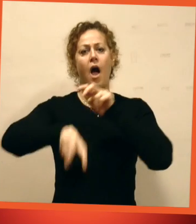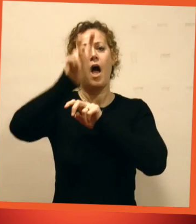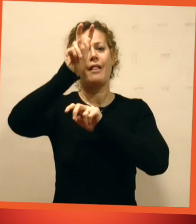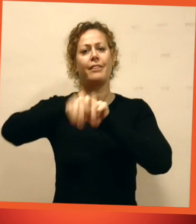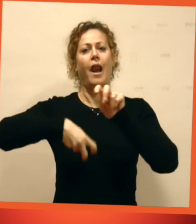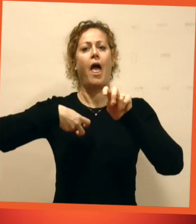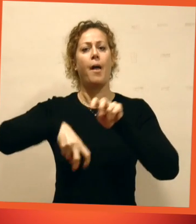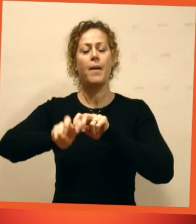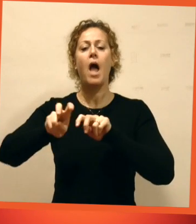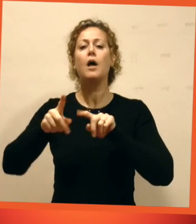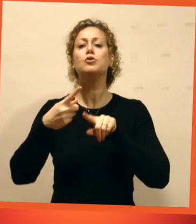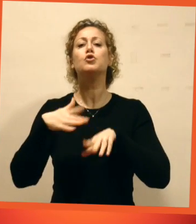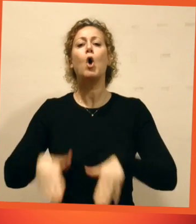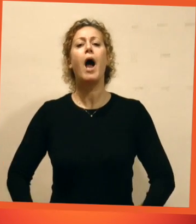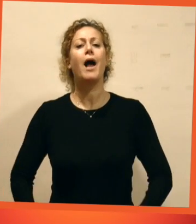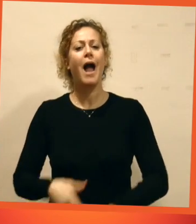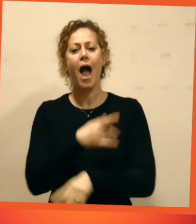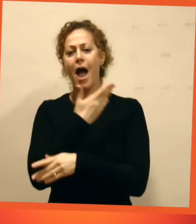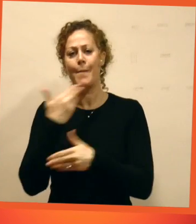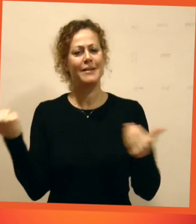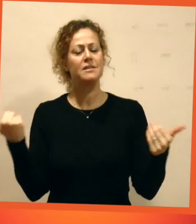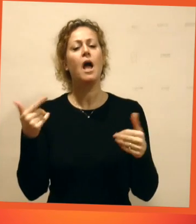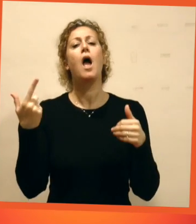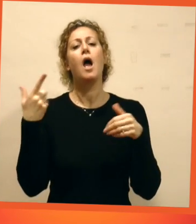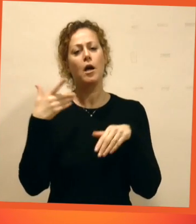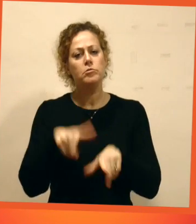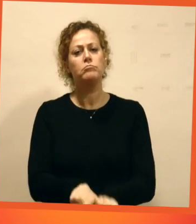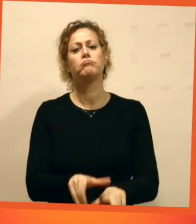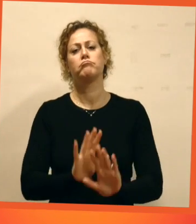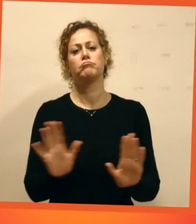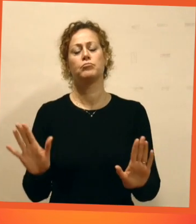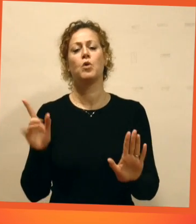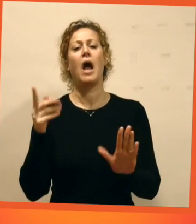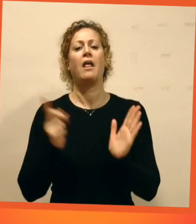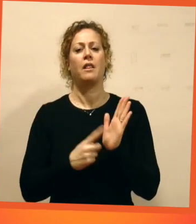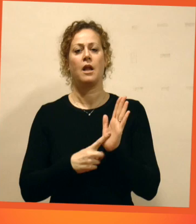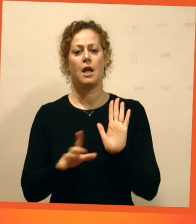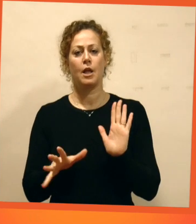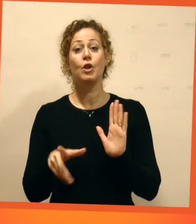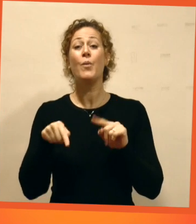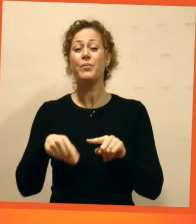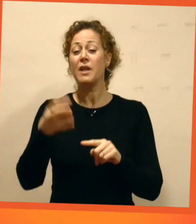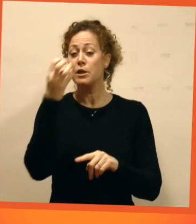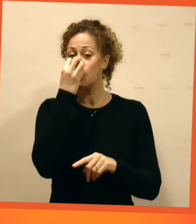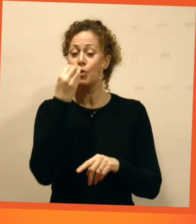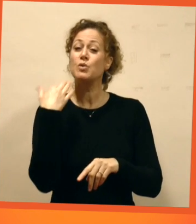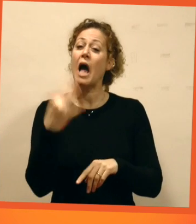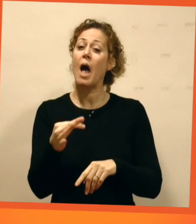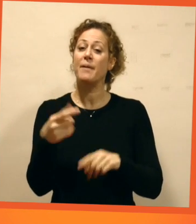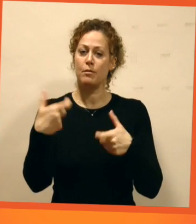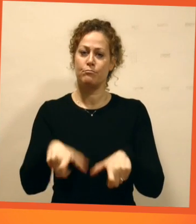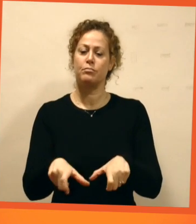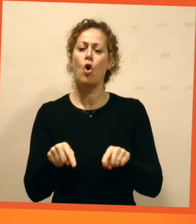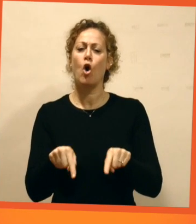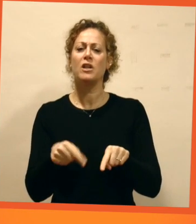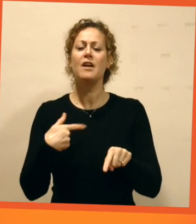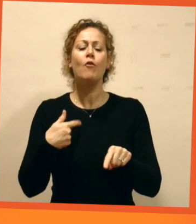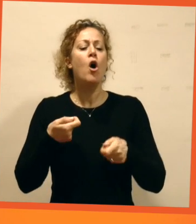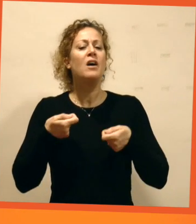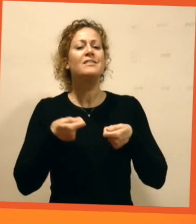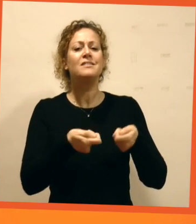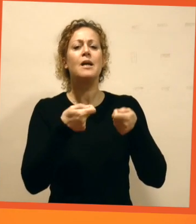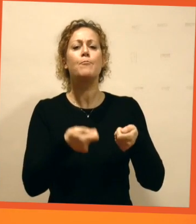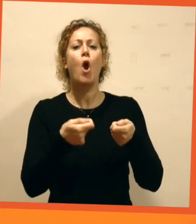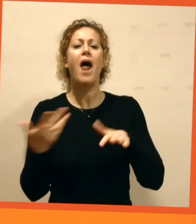gambe. Questo è il nostro concetto di Circus Ability, cioè stimolare all'accessibilità totale. Naturalmente